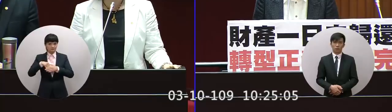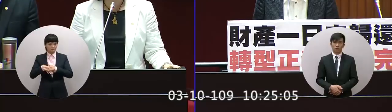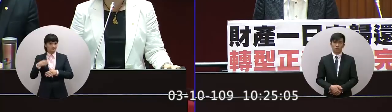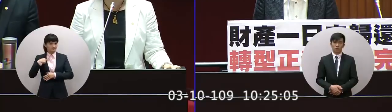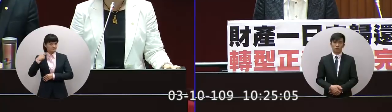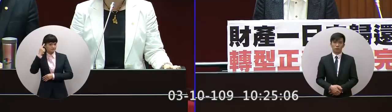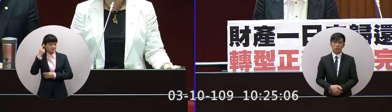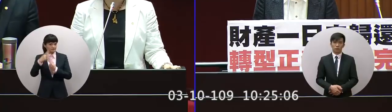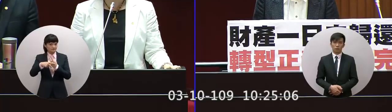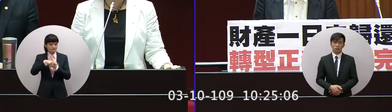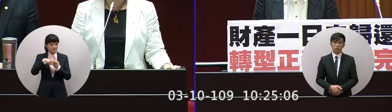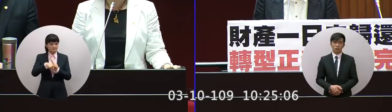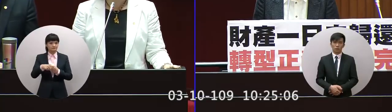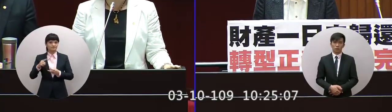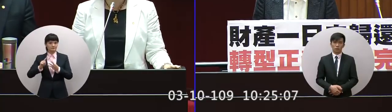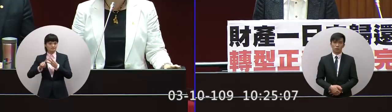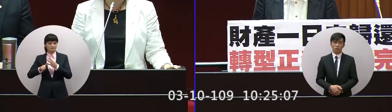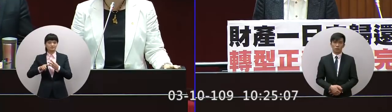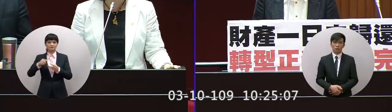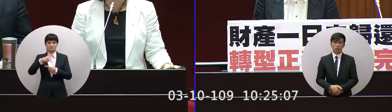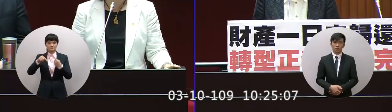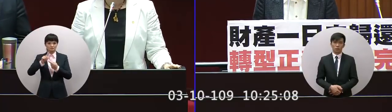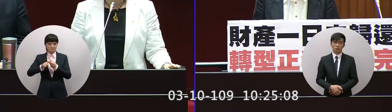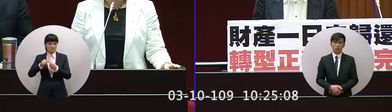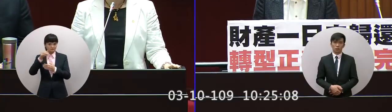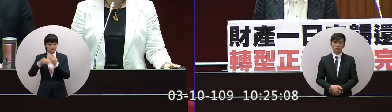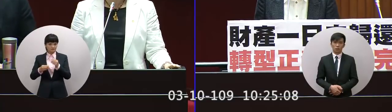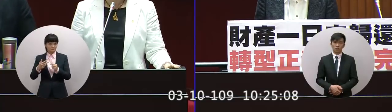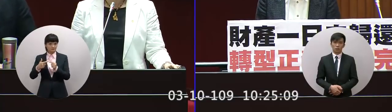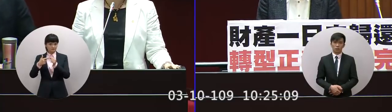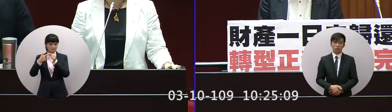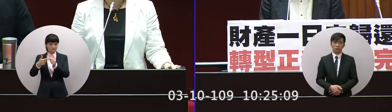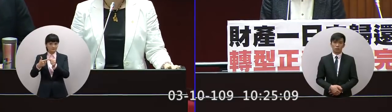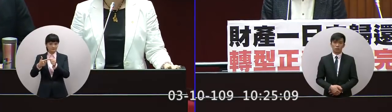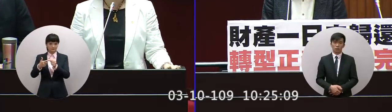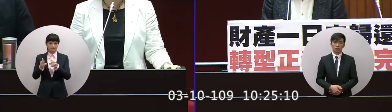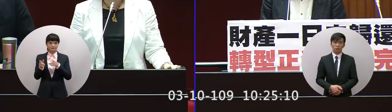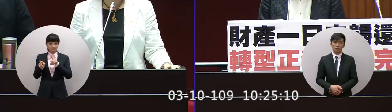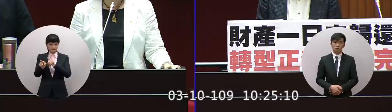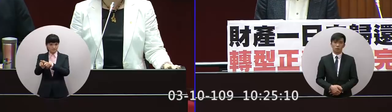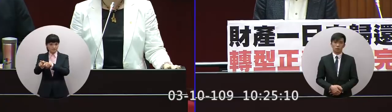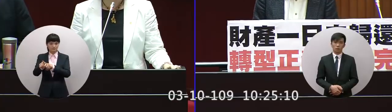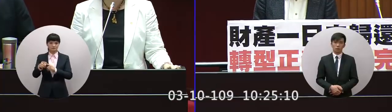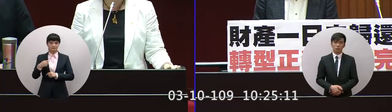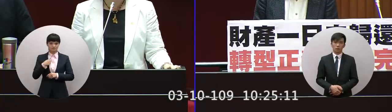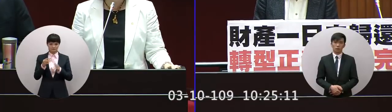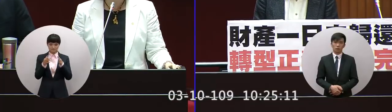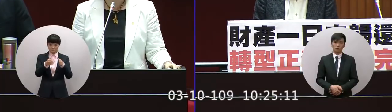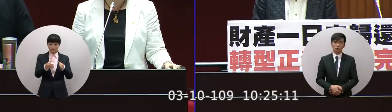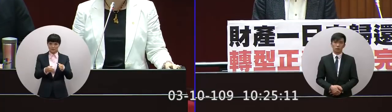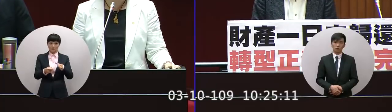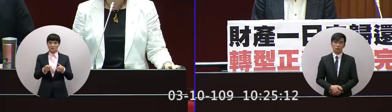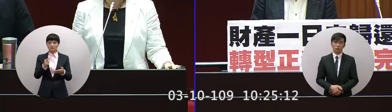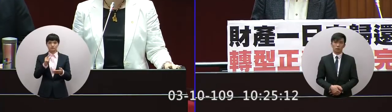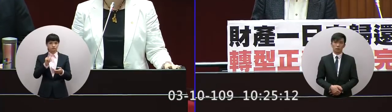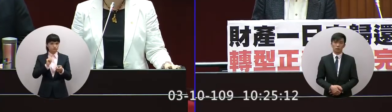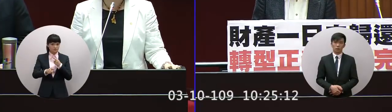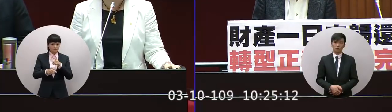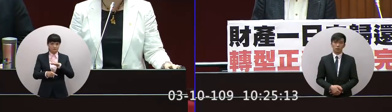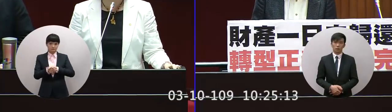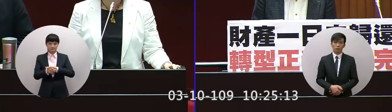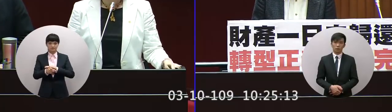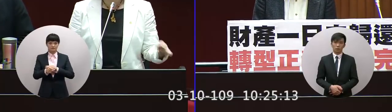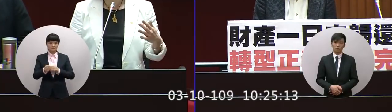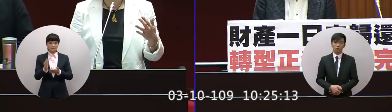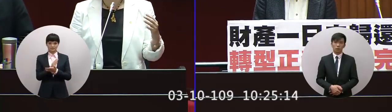转会这个部分呢，主要是依据促转条例第六条，我们处理的主要就是不法刑事判决的没